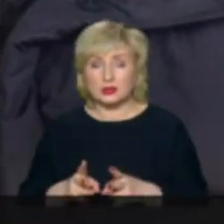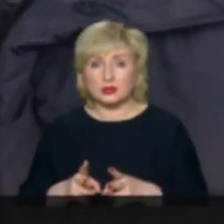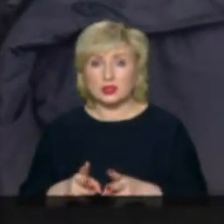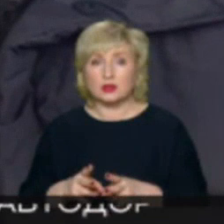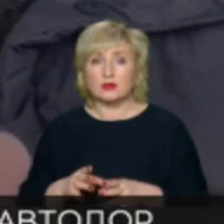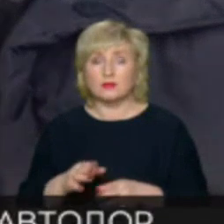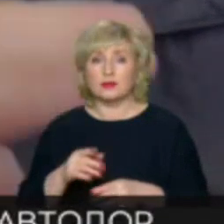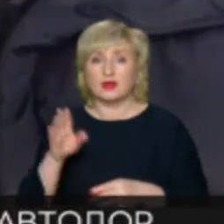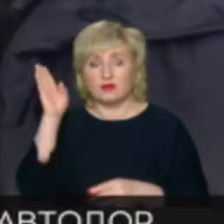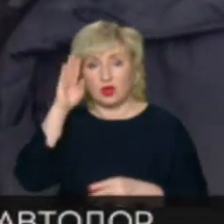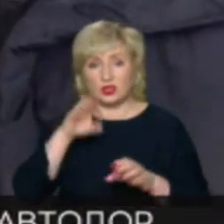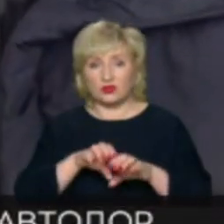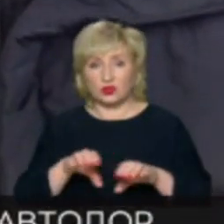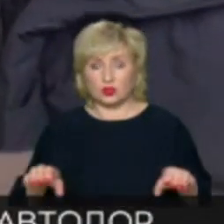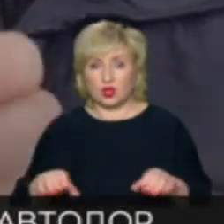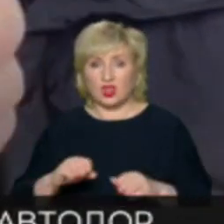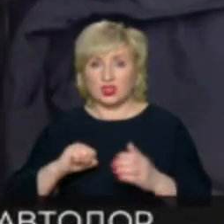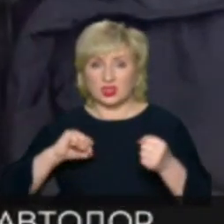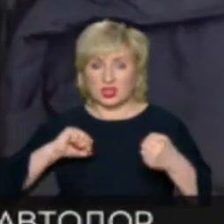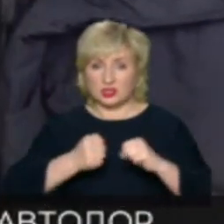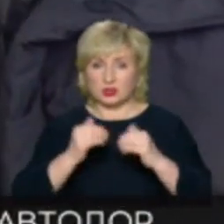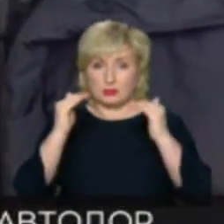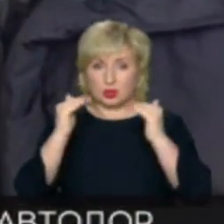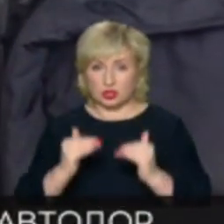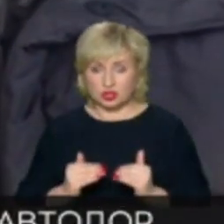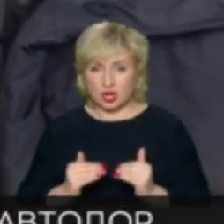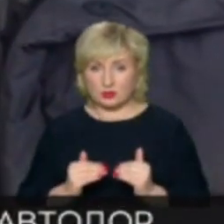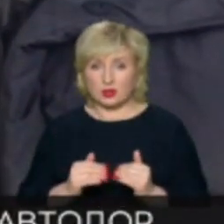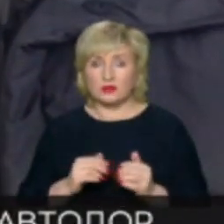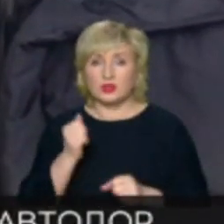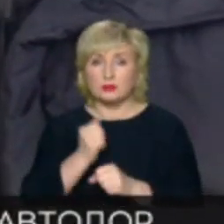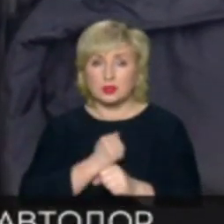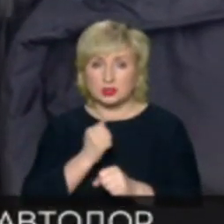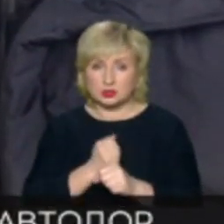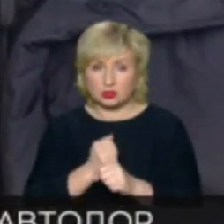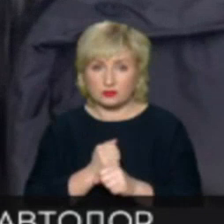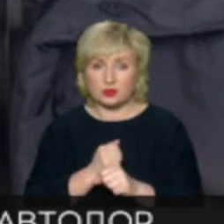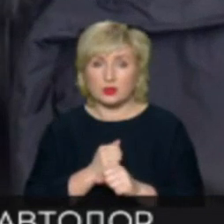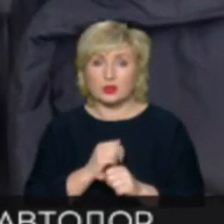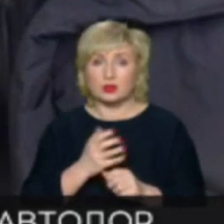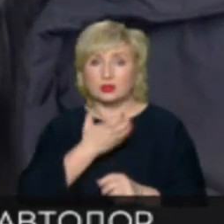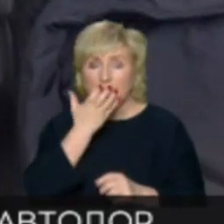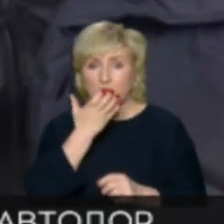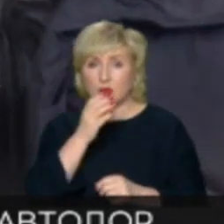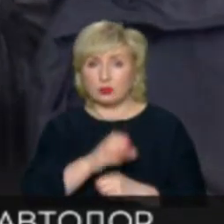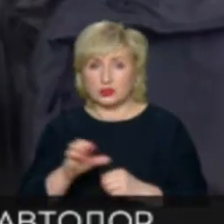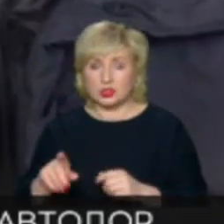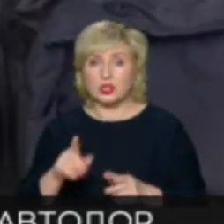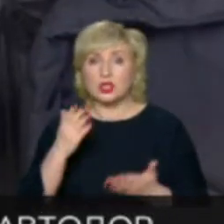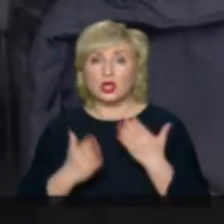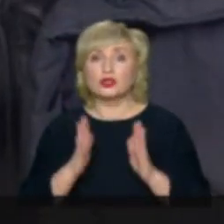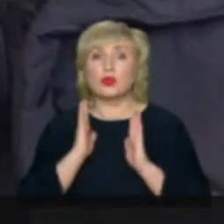води в трубах тиск понижаємо, там відпрацьовуємо і з теплопостачанням, що якщо